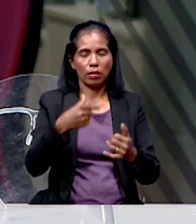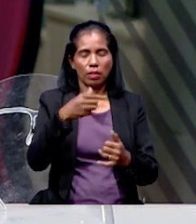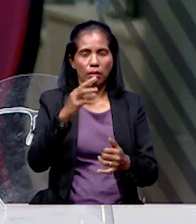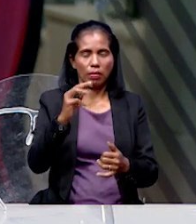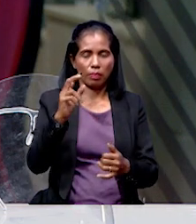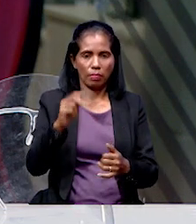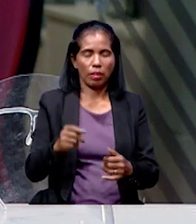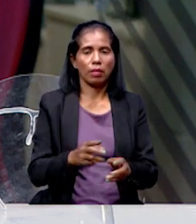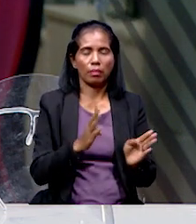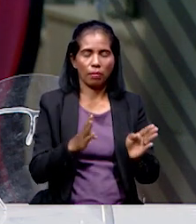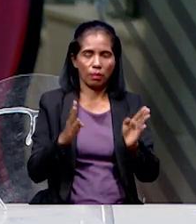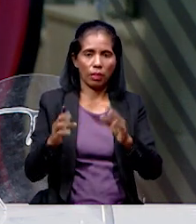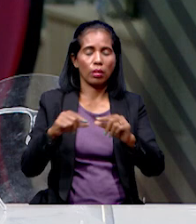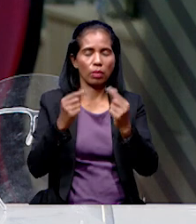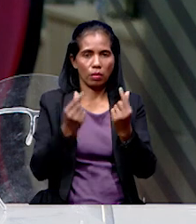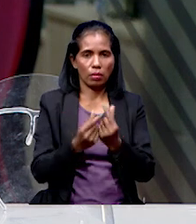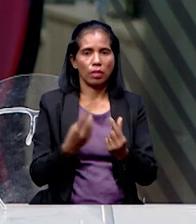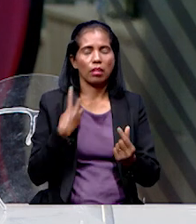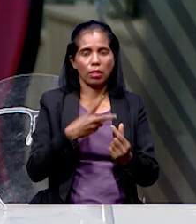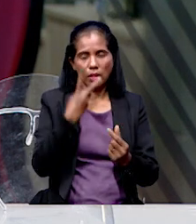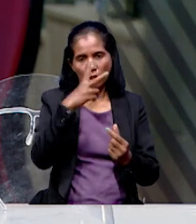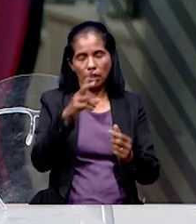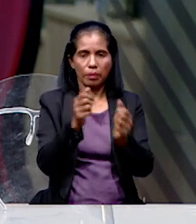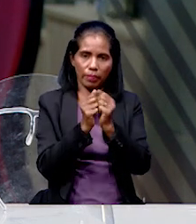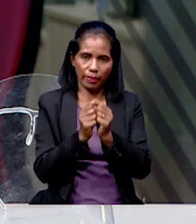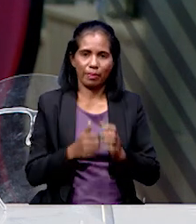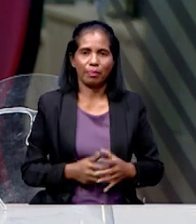preparona pakot informasau ngida, tuirmai ita kompanya motok.